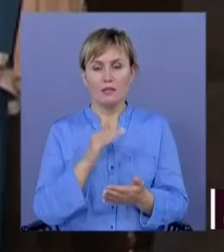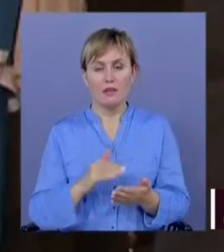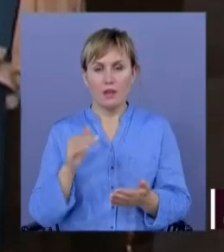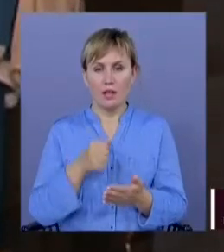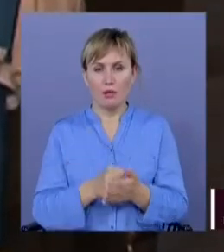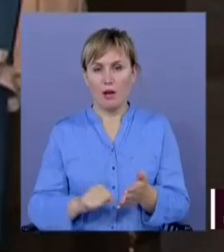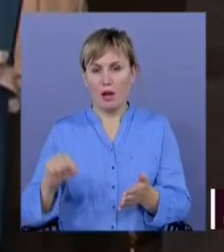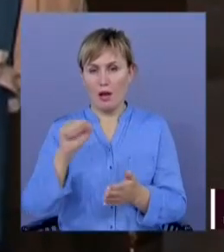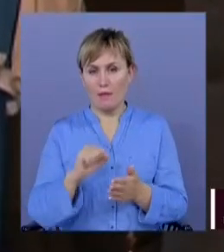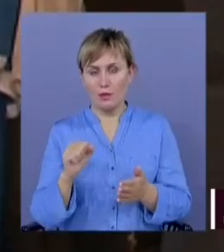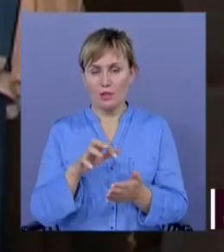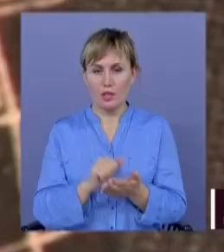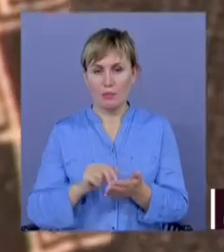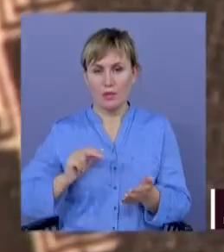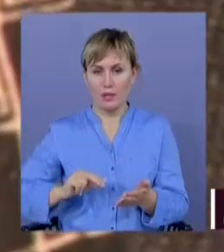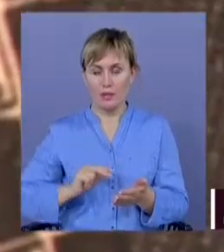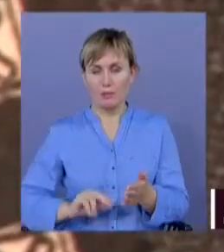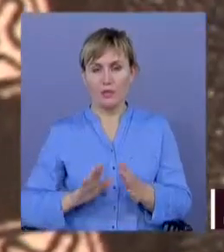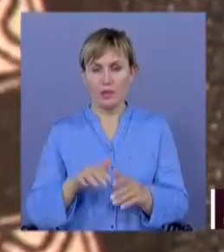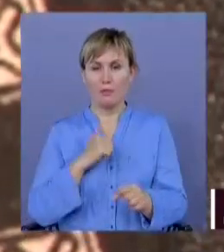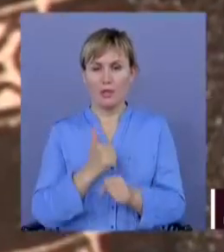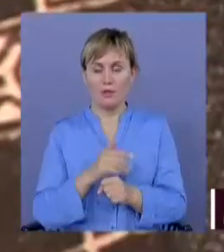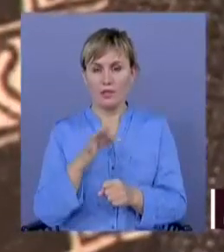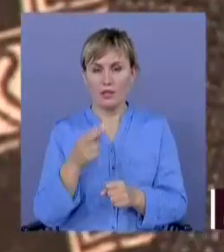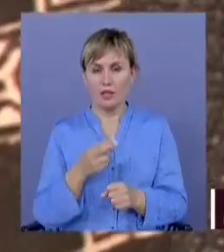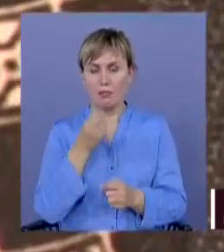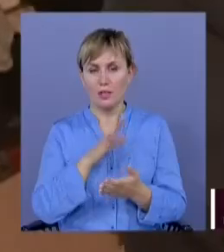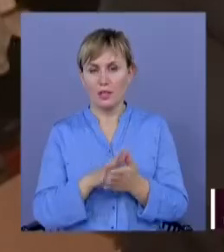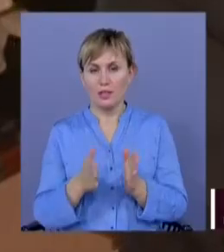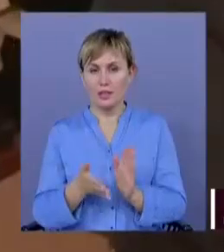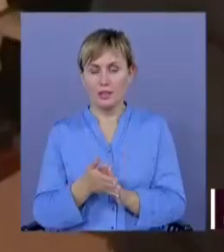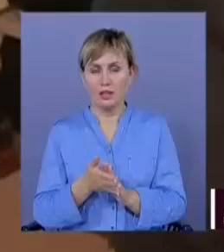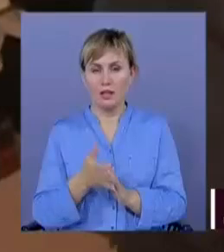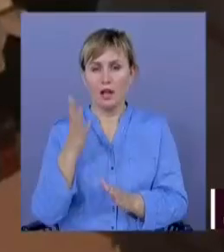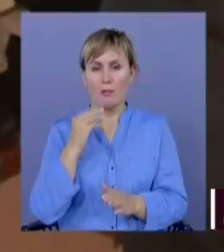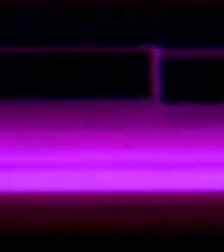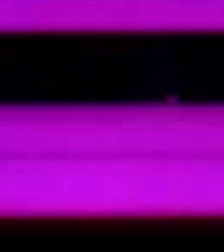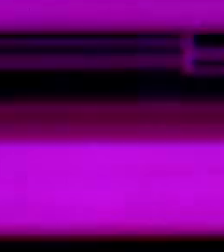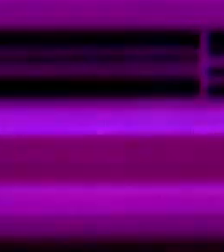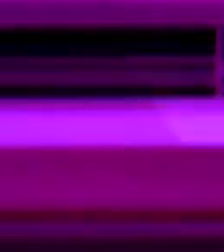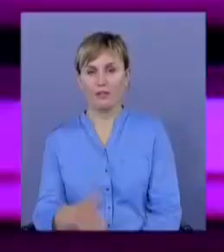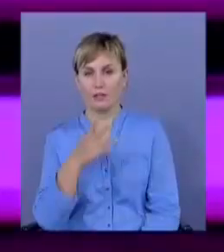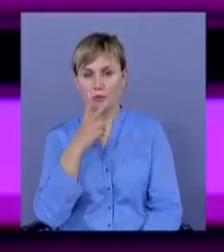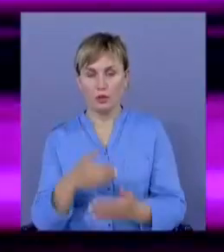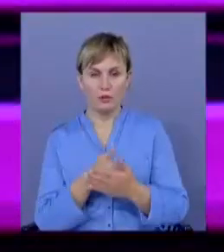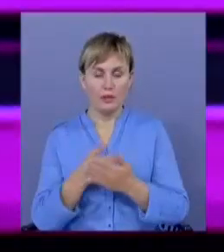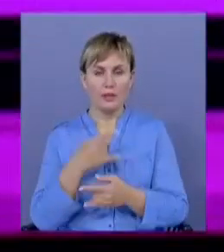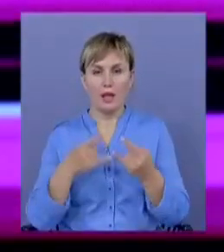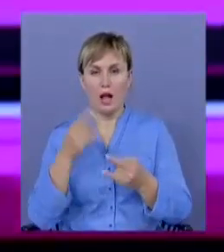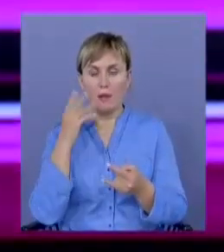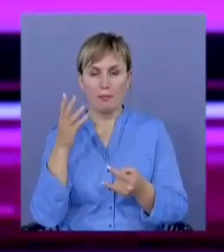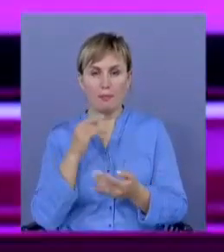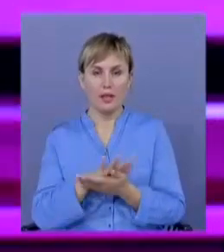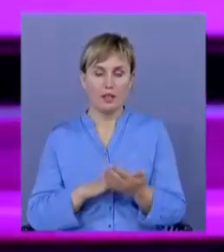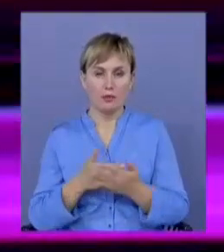август текущего года занимал должность замглавы управления социального благосостояния Алматы. Вы смотрите новости на телеканале